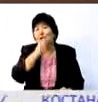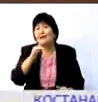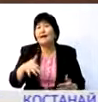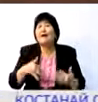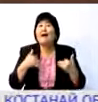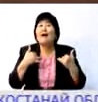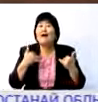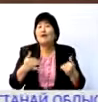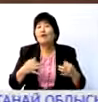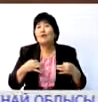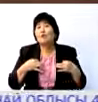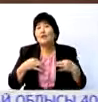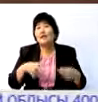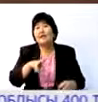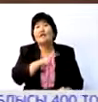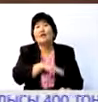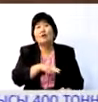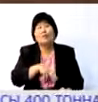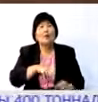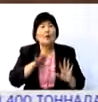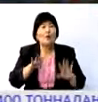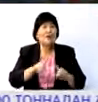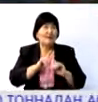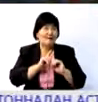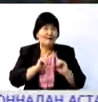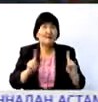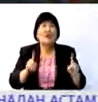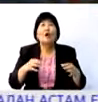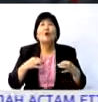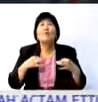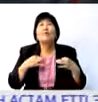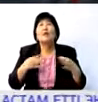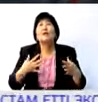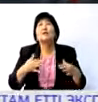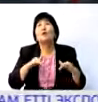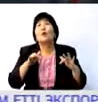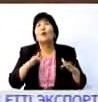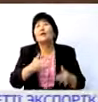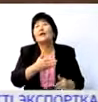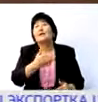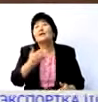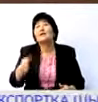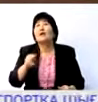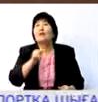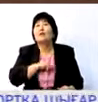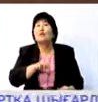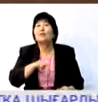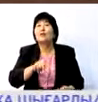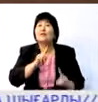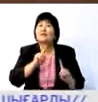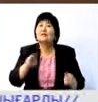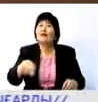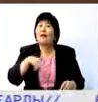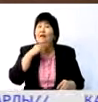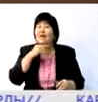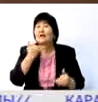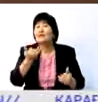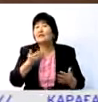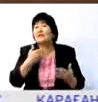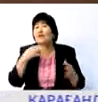арналған мерекелік медалінің де орны ерекше деп, мерекенің өтуіне сіздердің еңбектеріңіз ерекше. Сіздерсіз